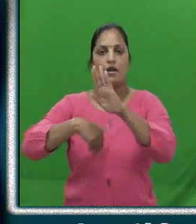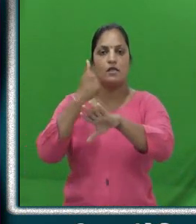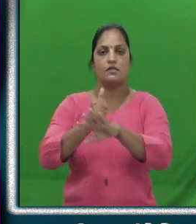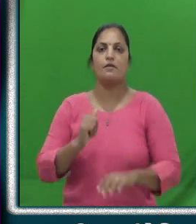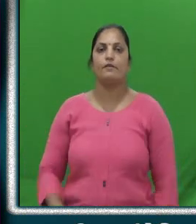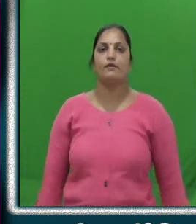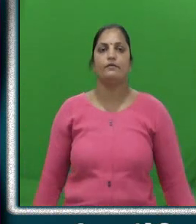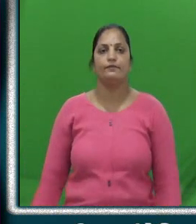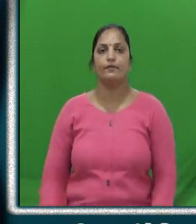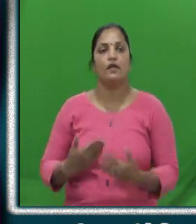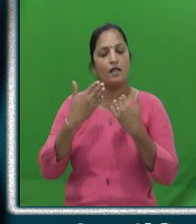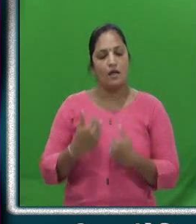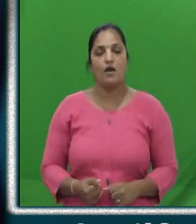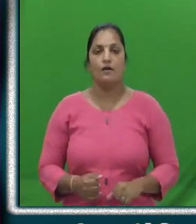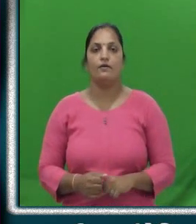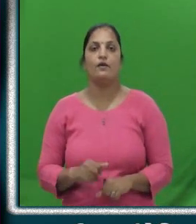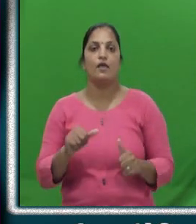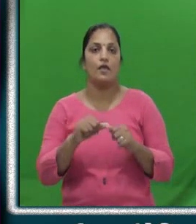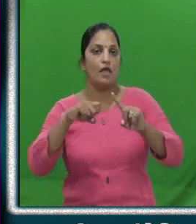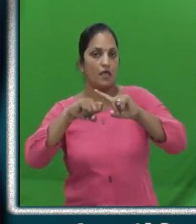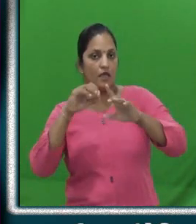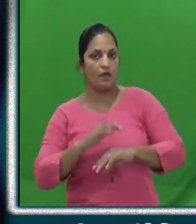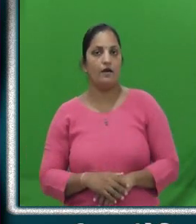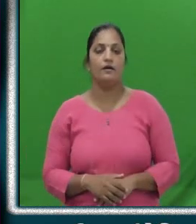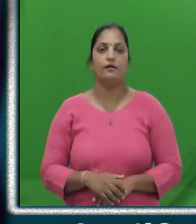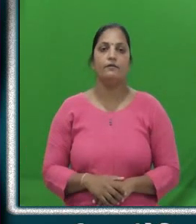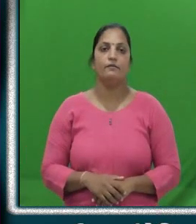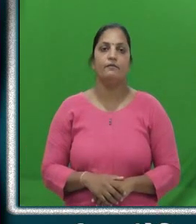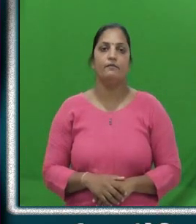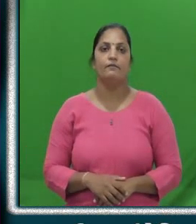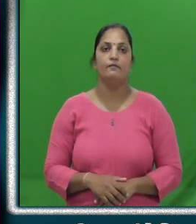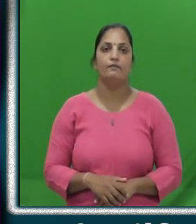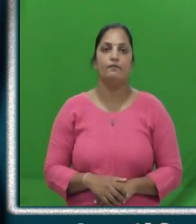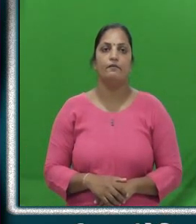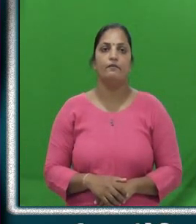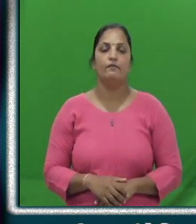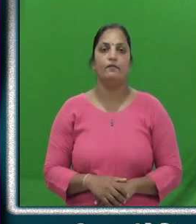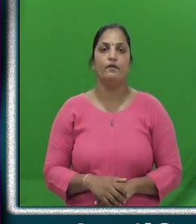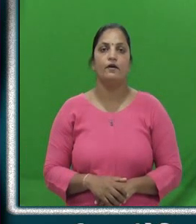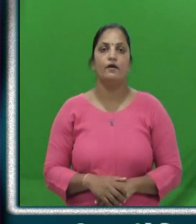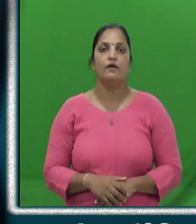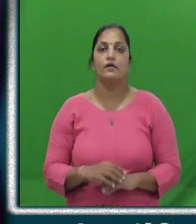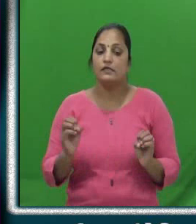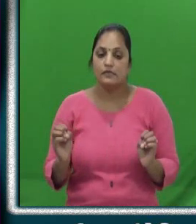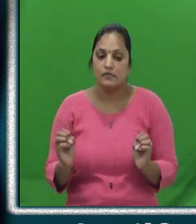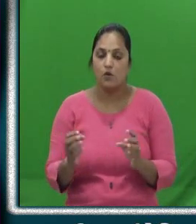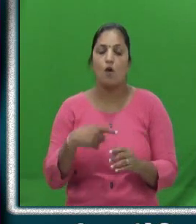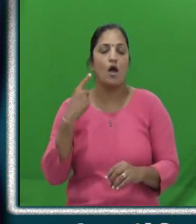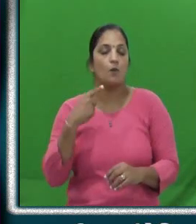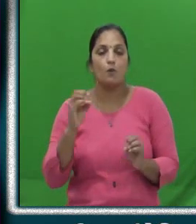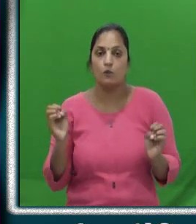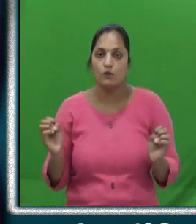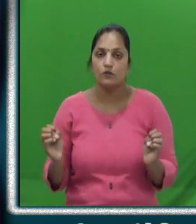એની સ્થાપના કરી બરાબર હવે અરુણ કૃષ્ણમૂર્તિએ એમની જે કેમ્પેન હતું એની